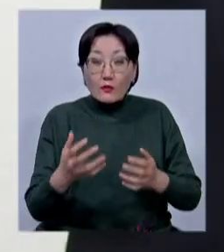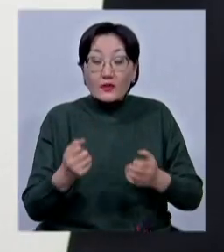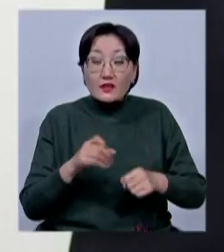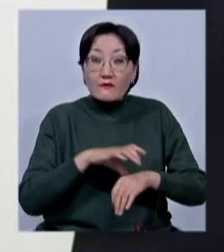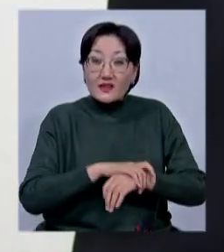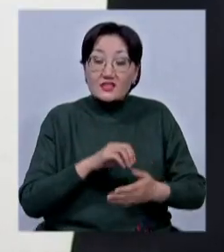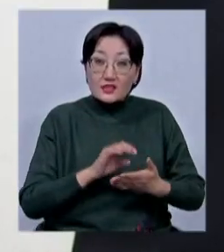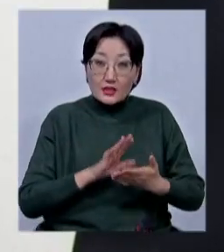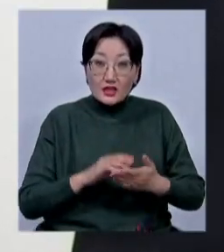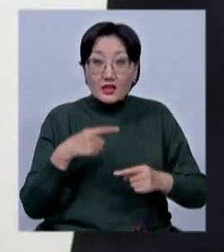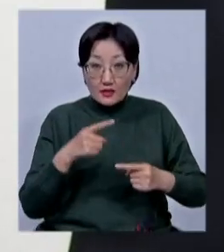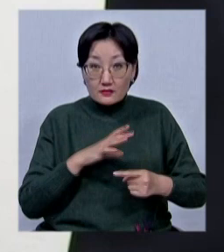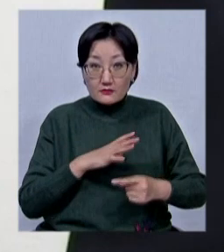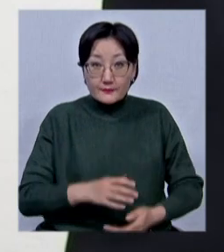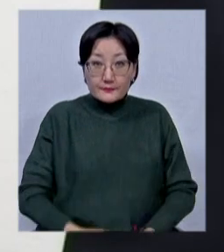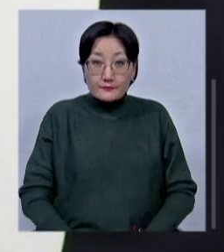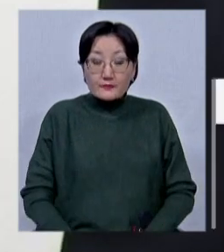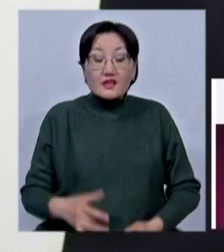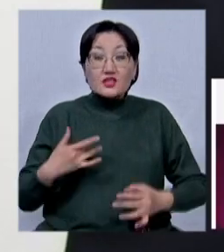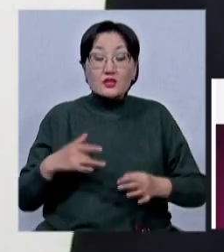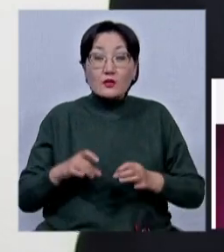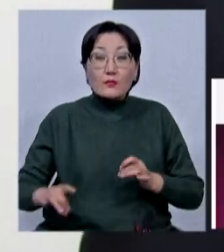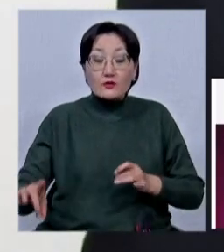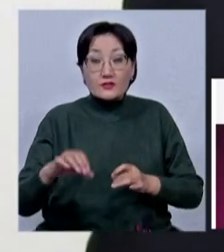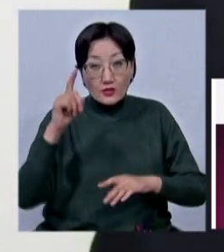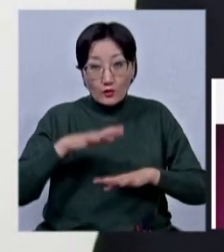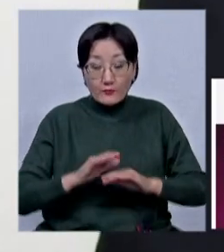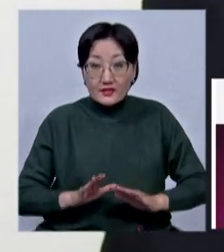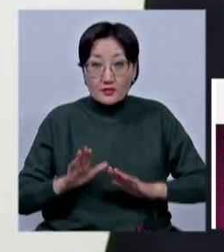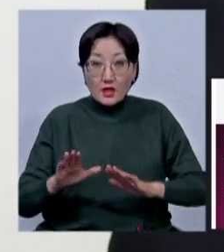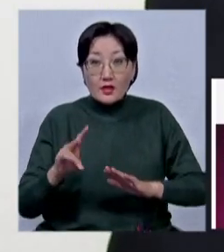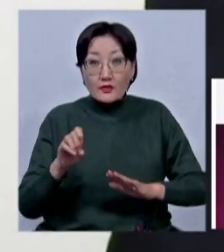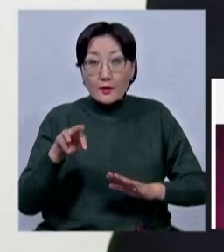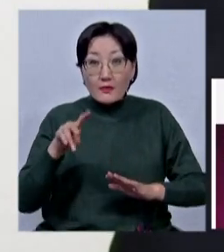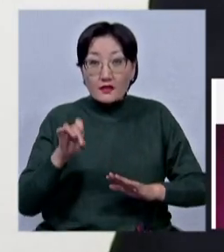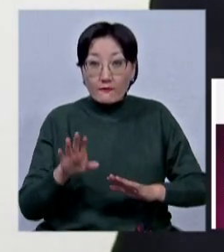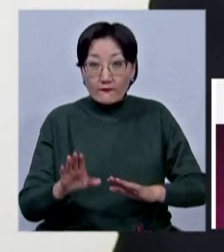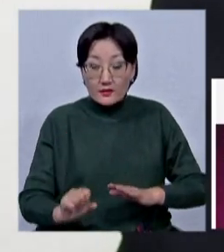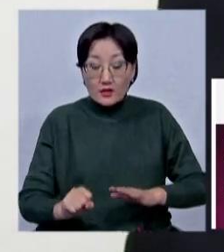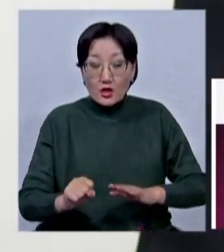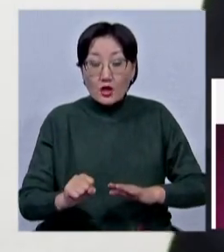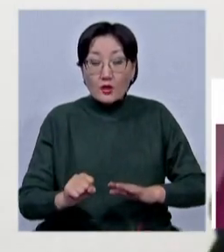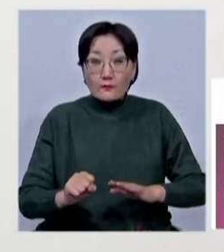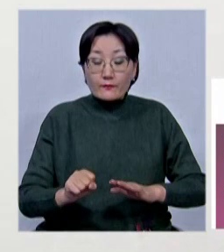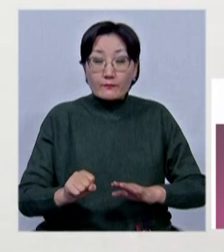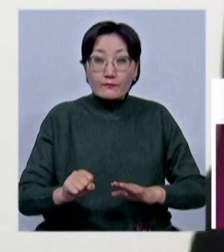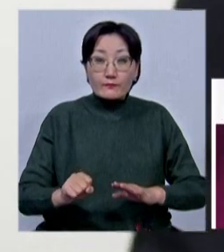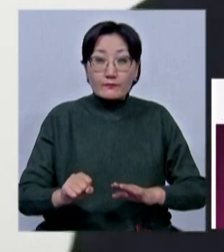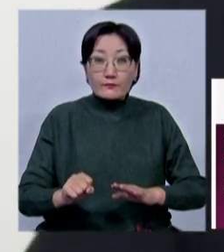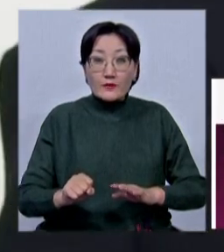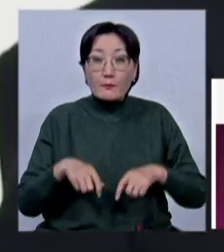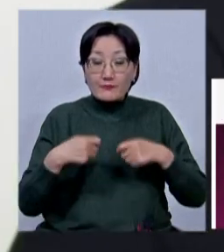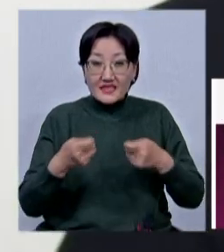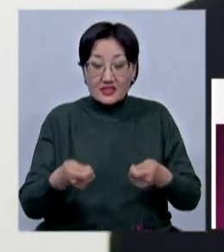фактісі тіркелгенін алға тартты. Жамбыл ауданы әкімінің орынбасары Найманова Үміткен Қоспан қызына